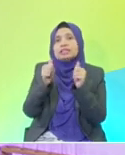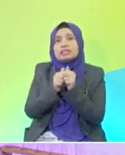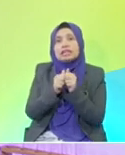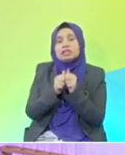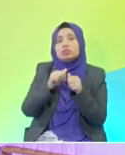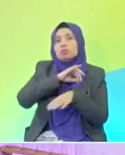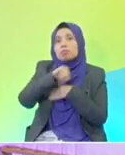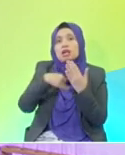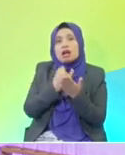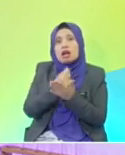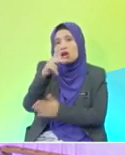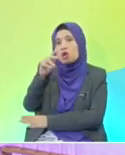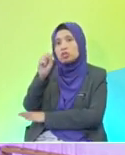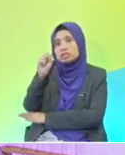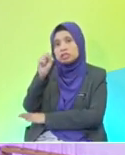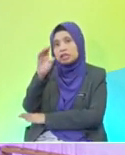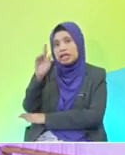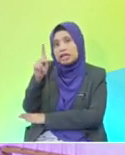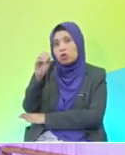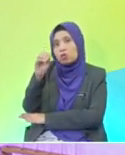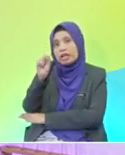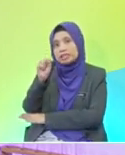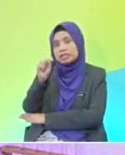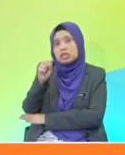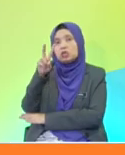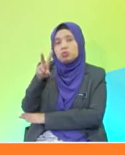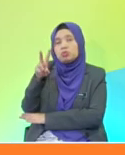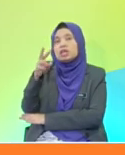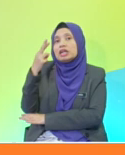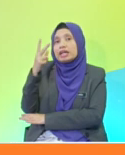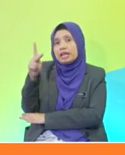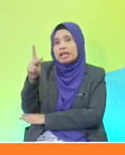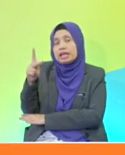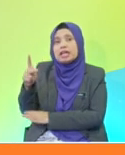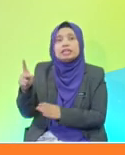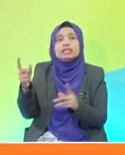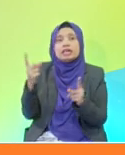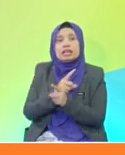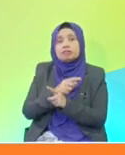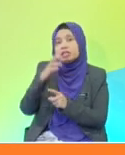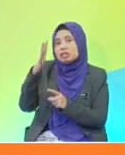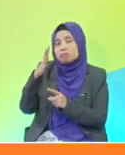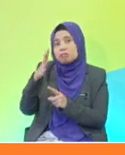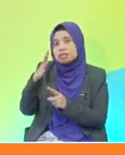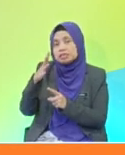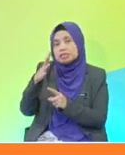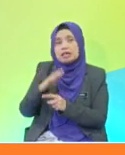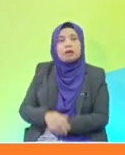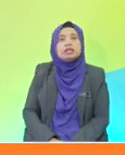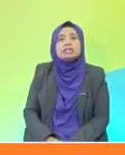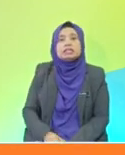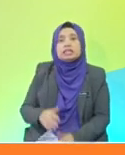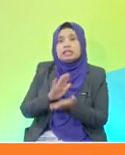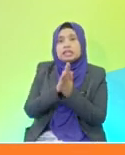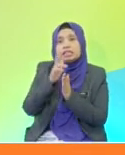Oke Di mana jumlah hasil kita adalah 2000 unit di darat dengan 15 Ringgit sejumlah hasil kita adalah